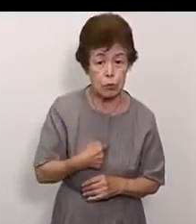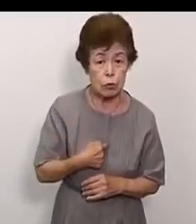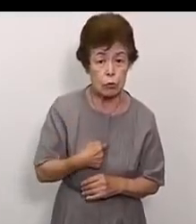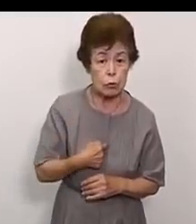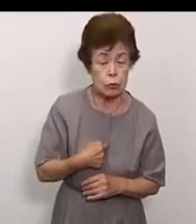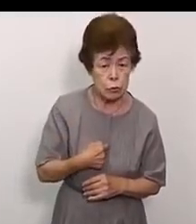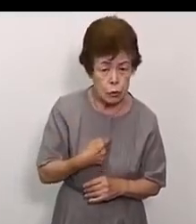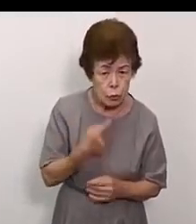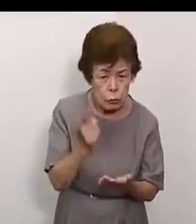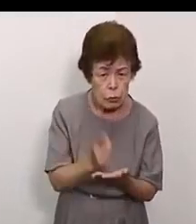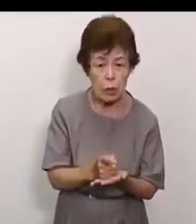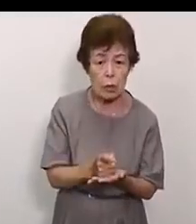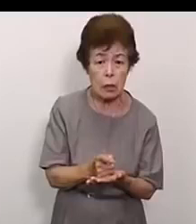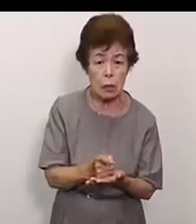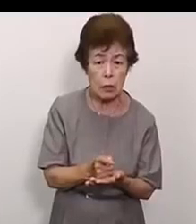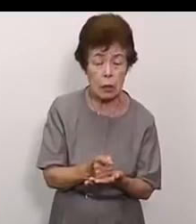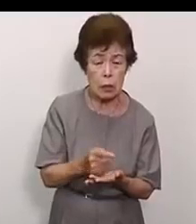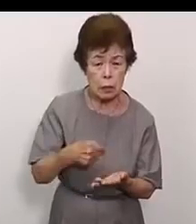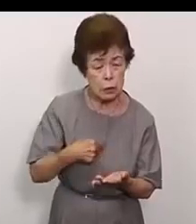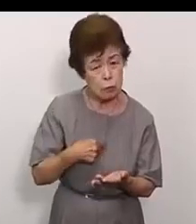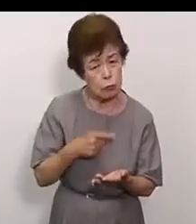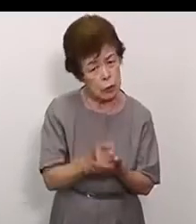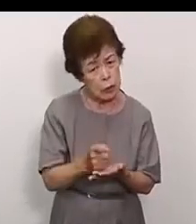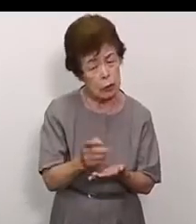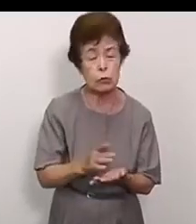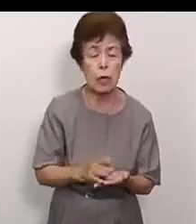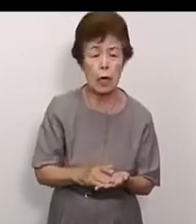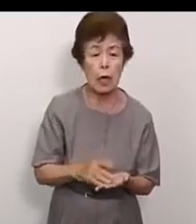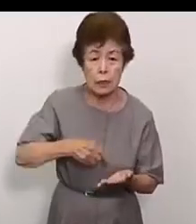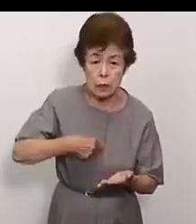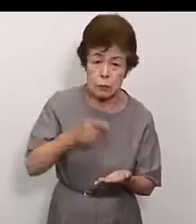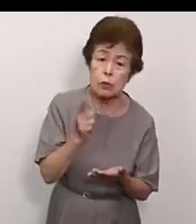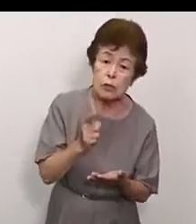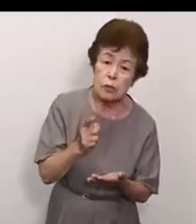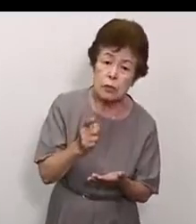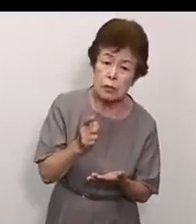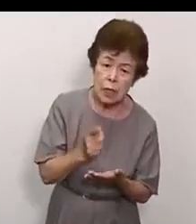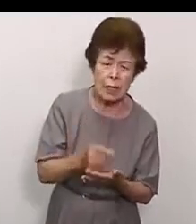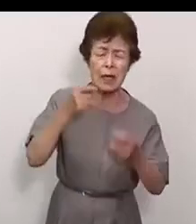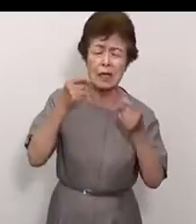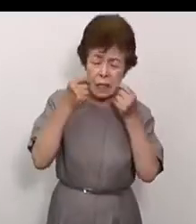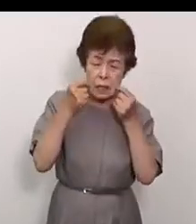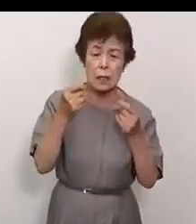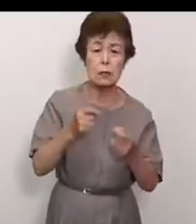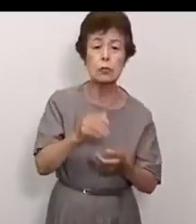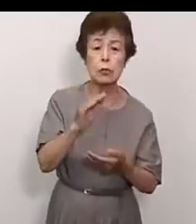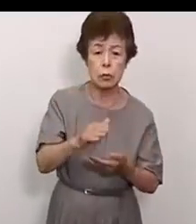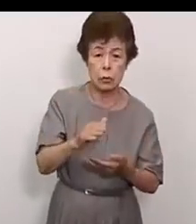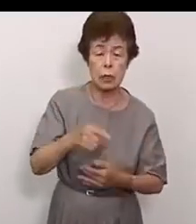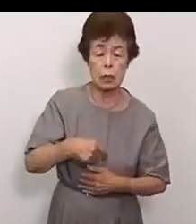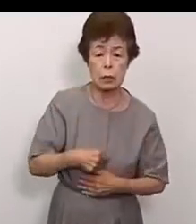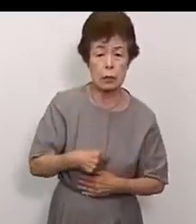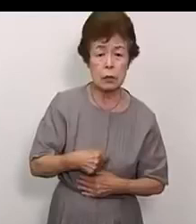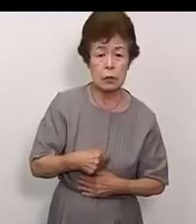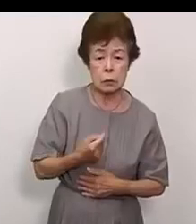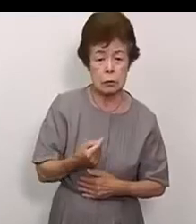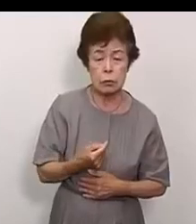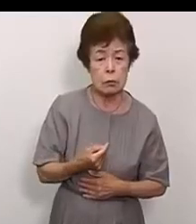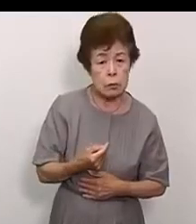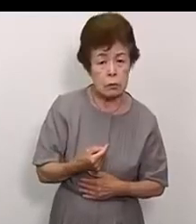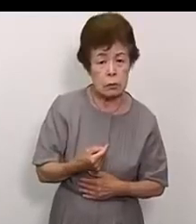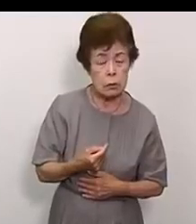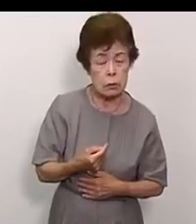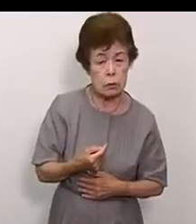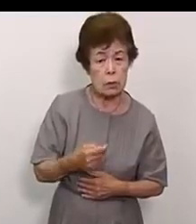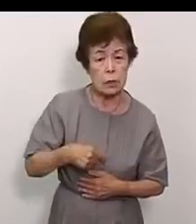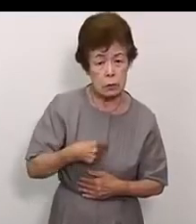自分しか、自分しかっていうか、自分だけがこうできないということで、やっぱり自己肯定感、